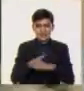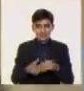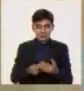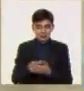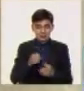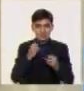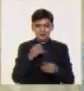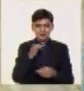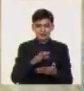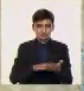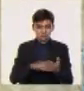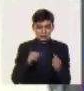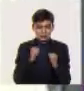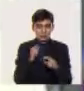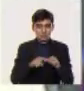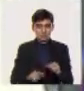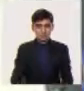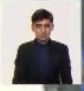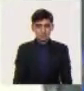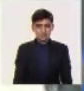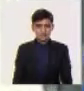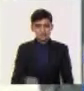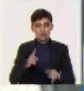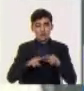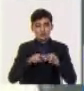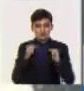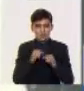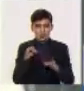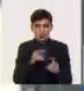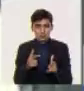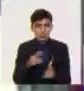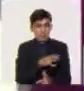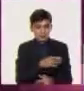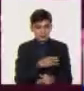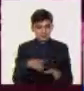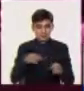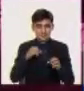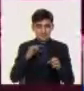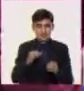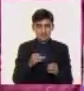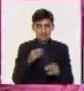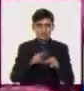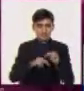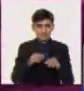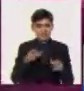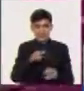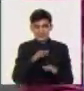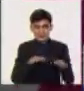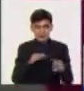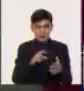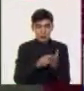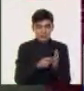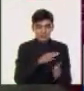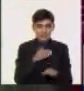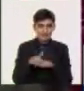А впереди зима. В предстоящей зиме хозяева готовились основательно. Пристраивали комнату для детей, в